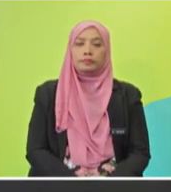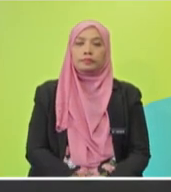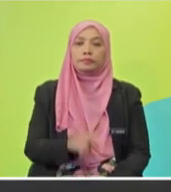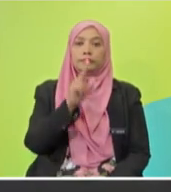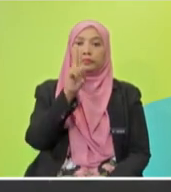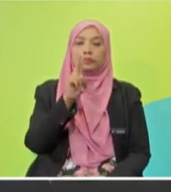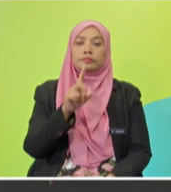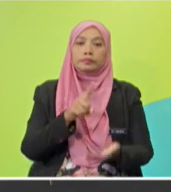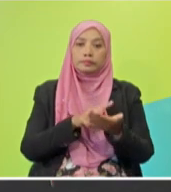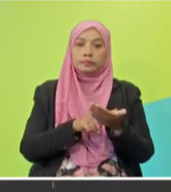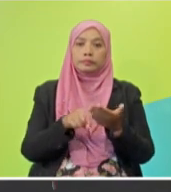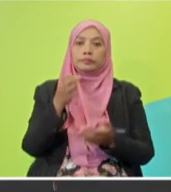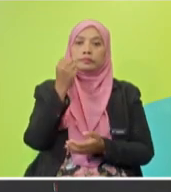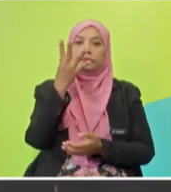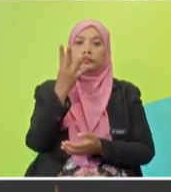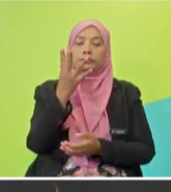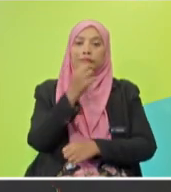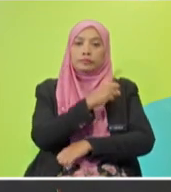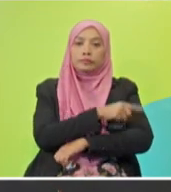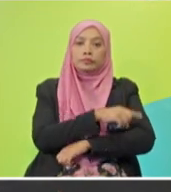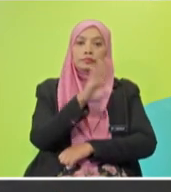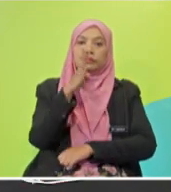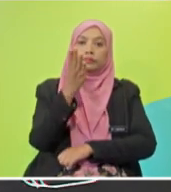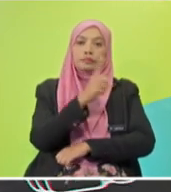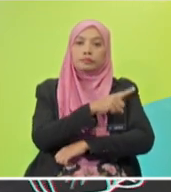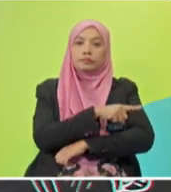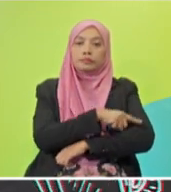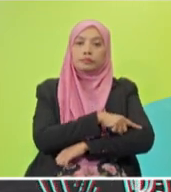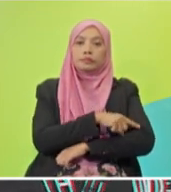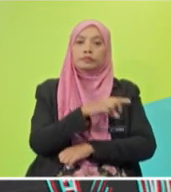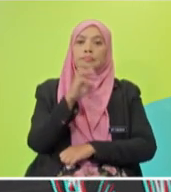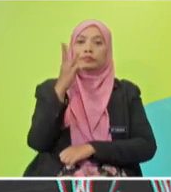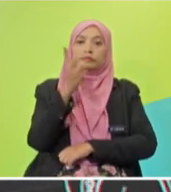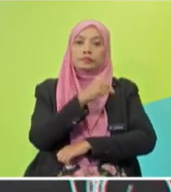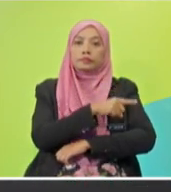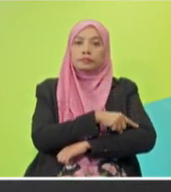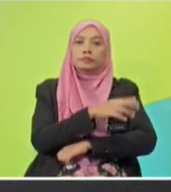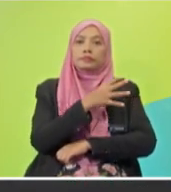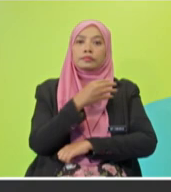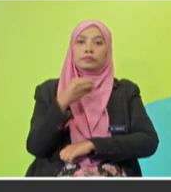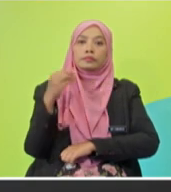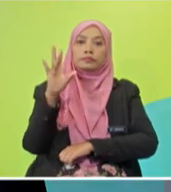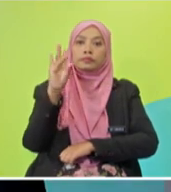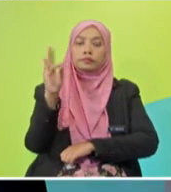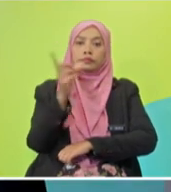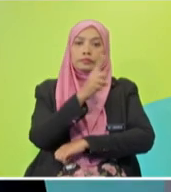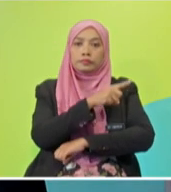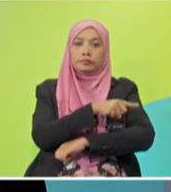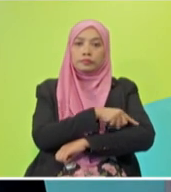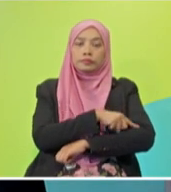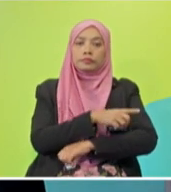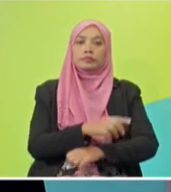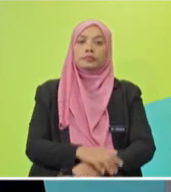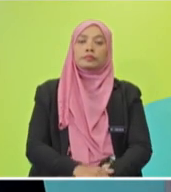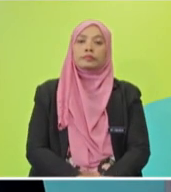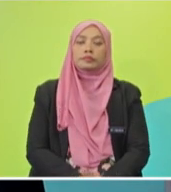hari? 14 hari. 14 hari, 16 hari dan 7 hari. Jadi kita tadi mula-mula kita tulis dalam unit